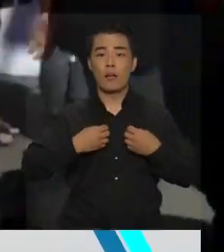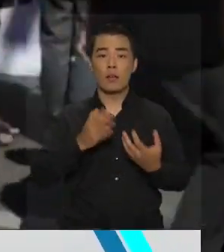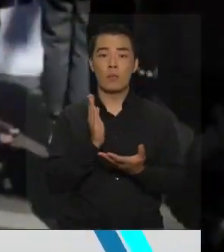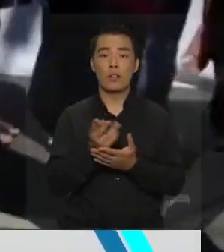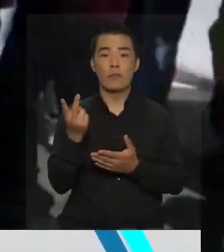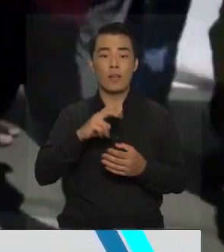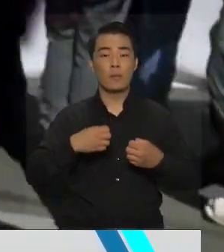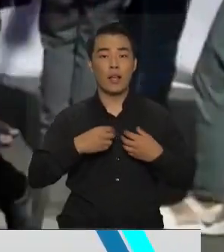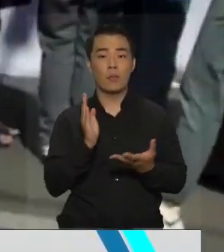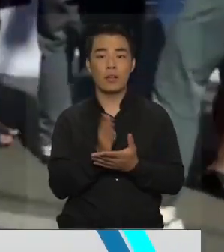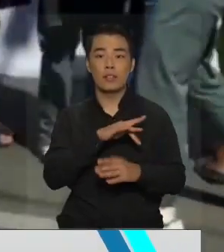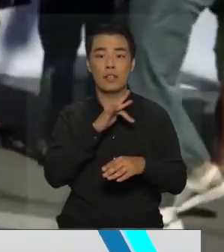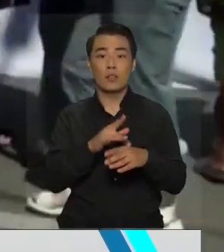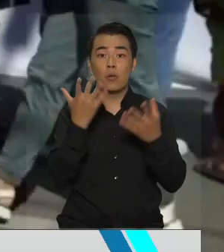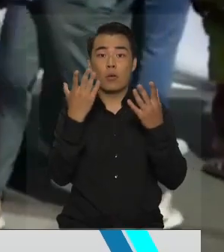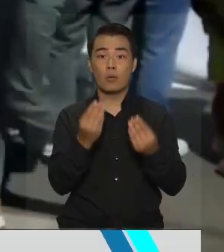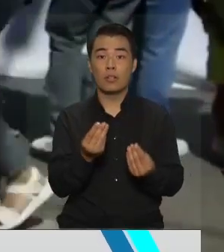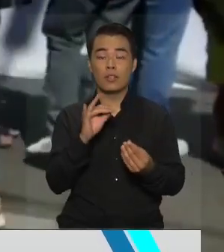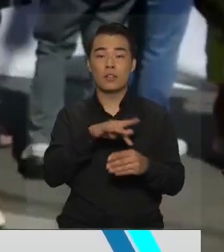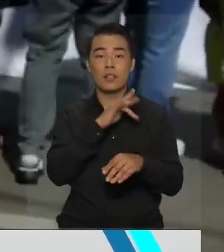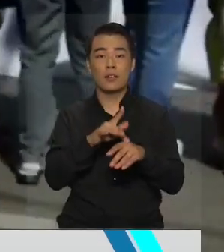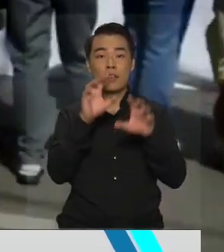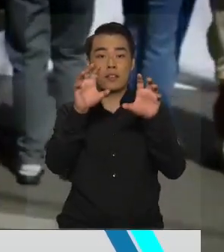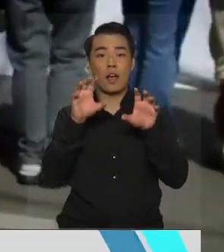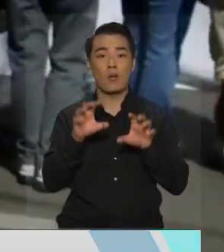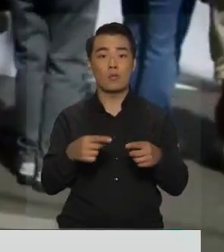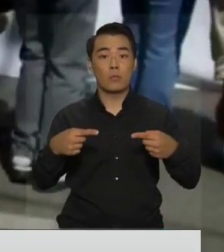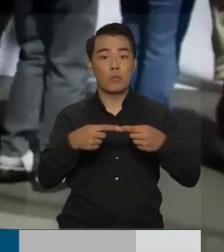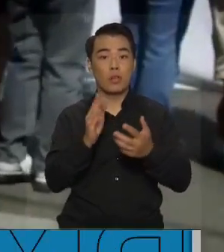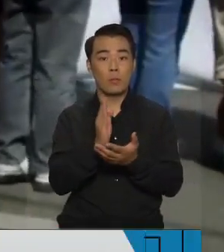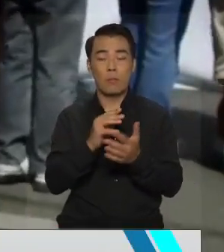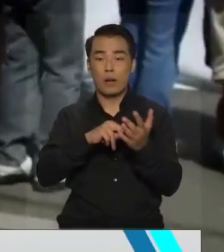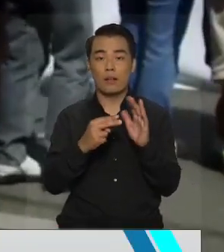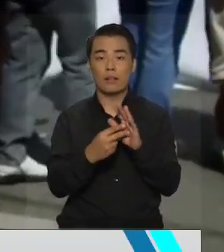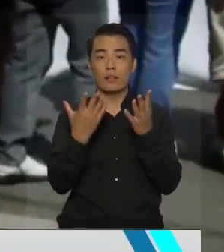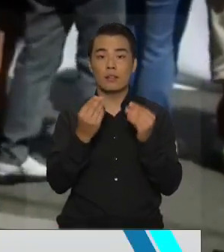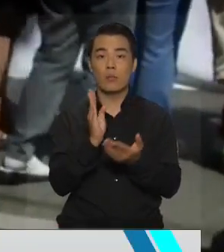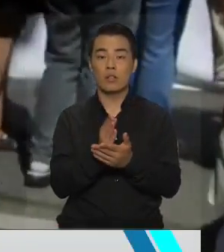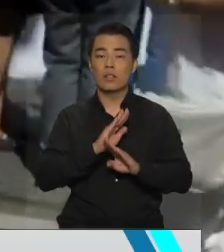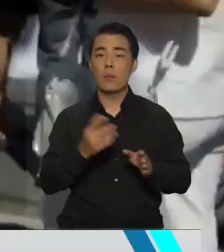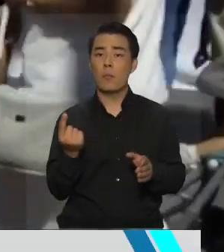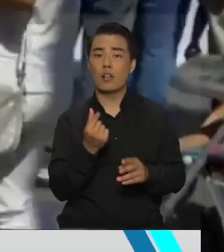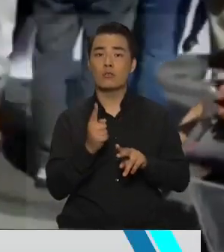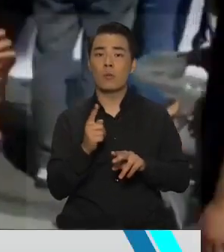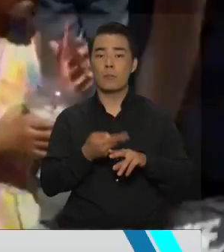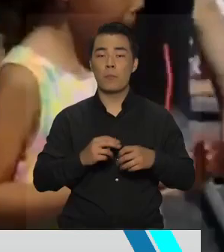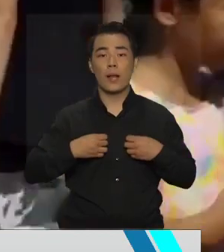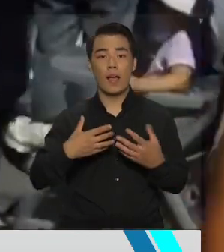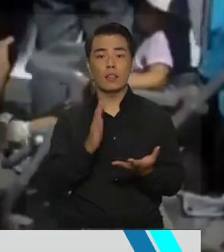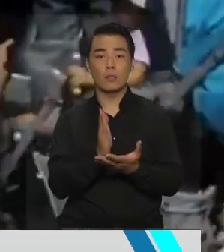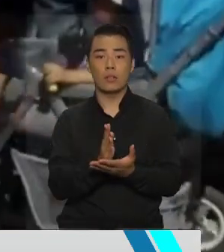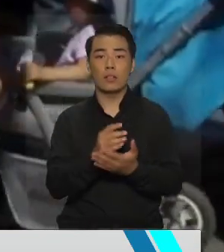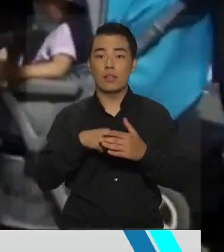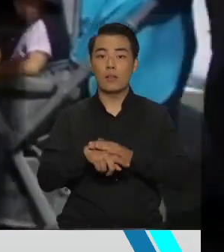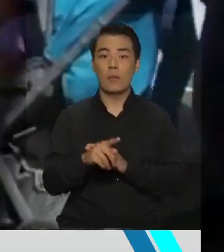двойной праздник. День города совпадает с Днем Конституции. Программа дня включает немало интересных мероприятий. Не подвела